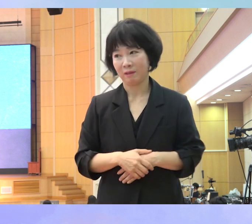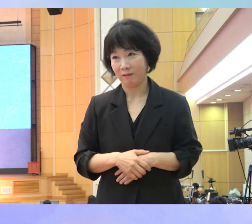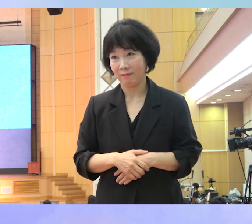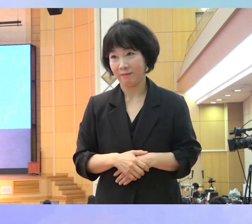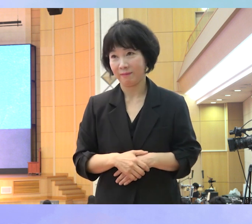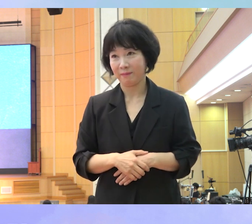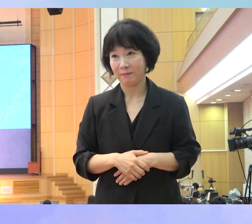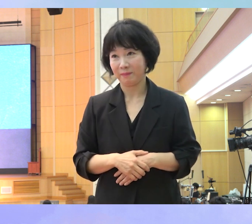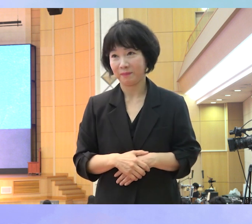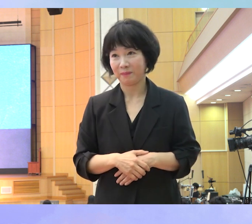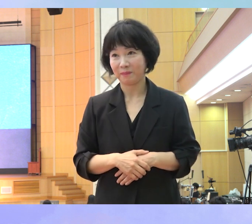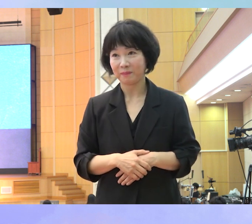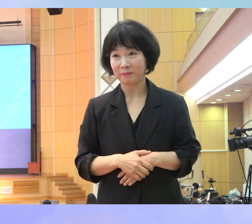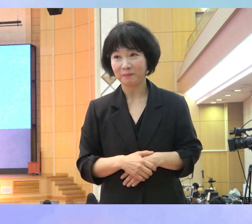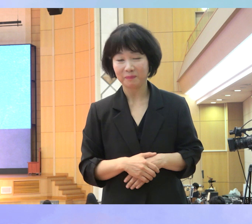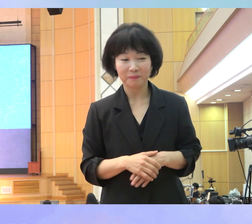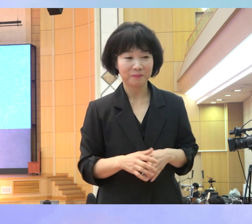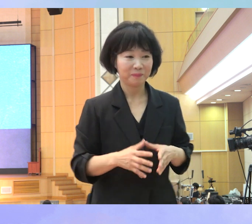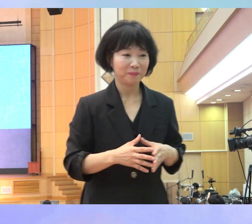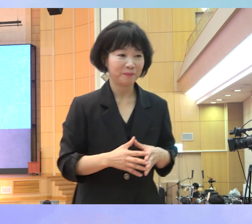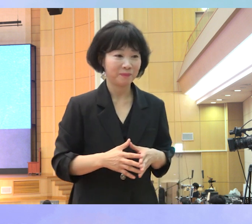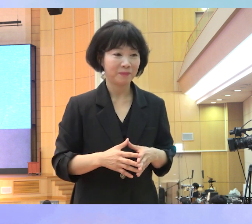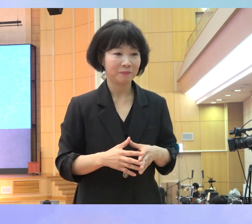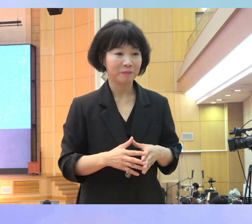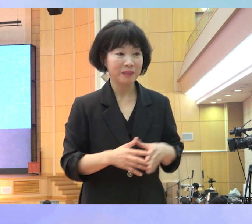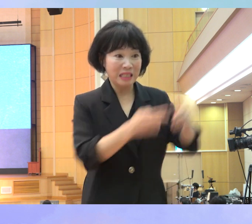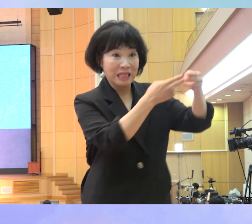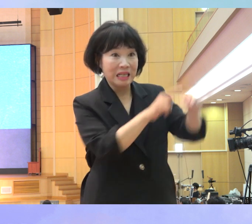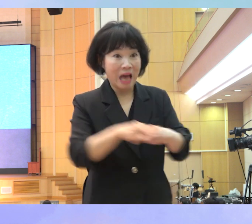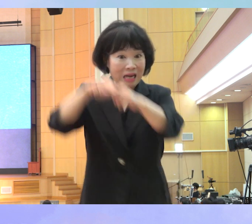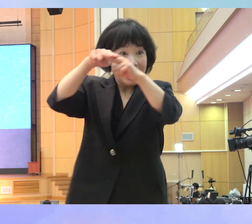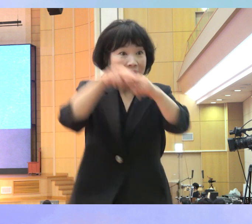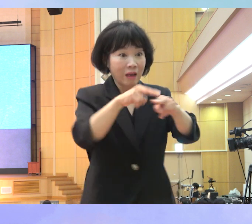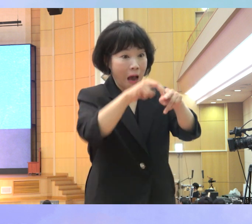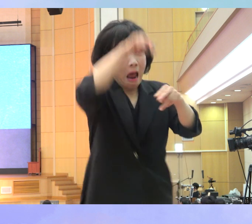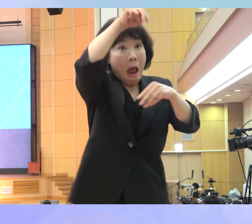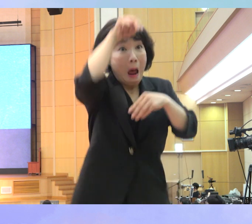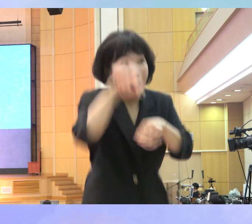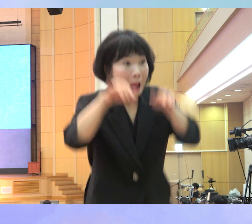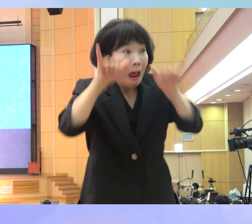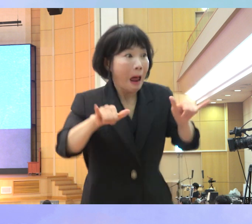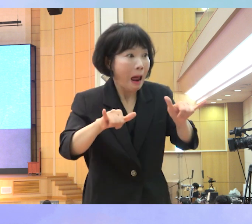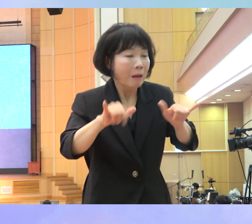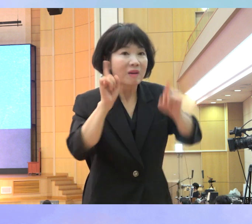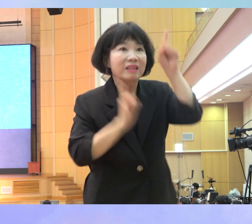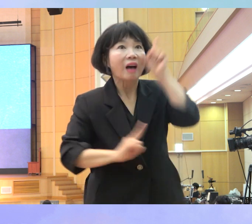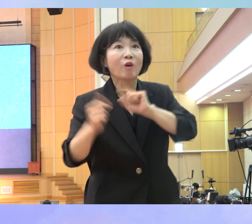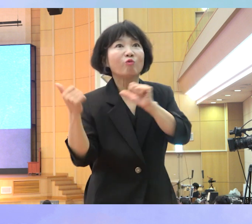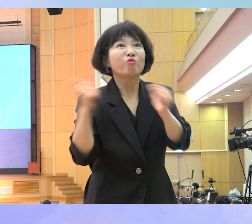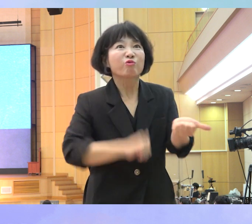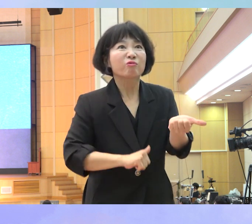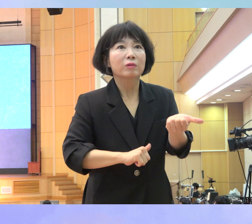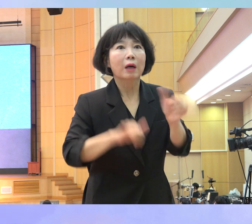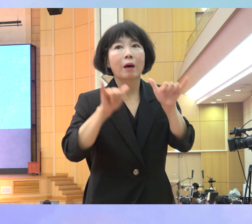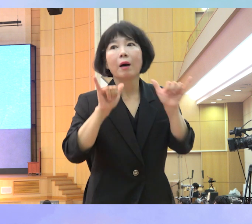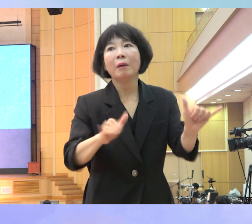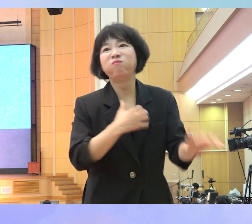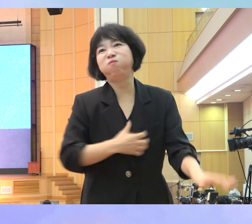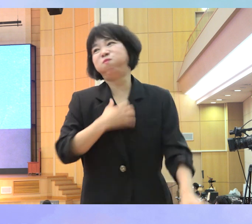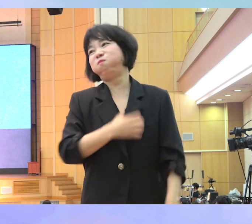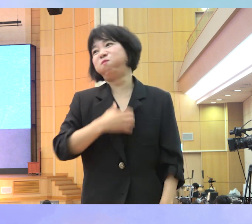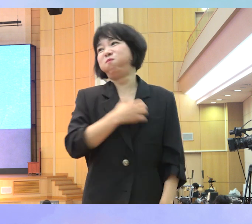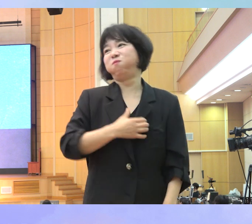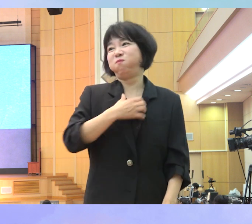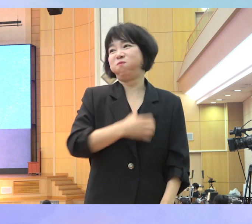이렇게 되면 내가 큰일 날 것 같으니까, 떨어지면은 다칠 것 같으니까, 잘못하면 죽을 것 같으니까,